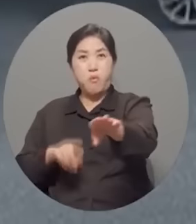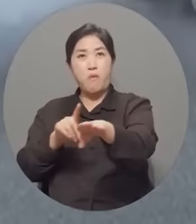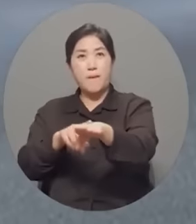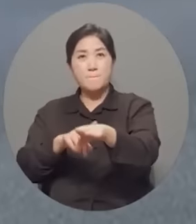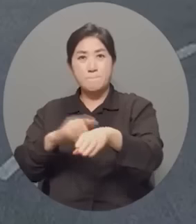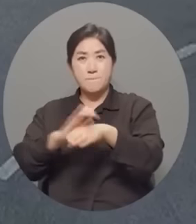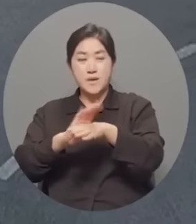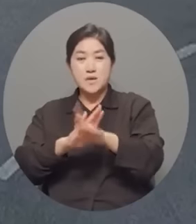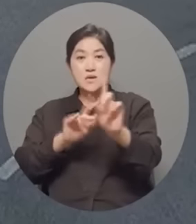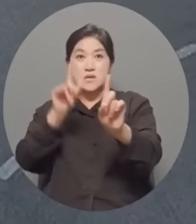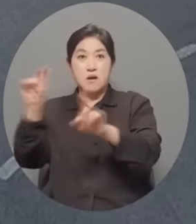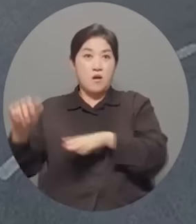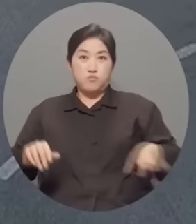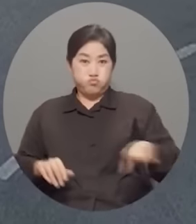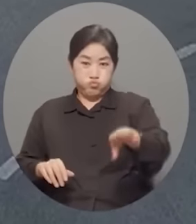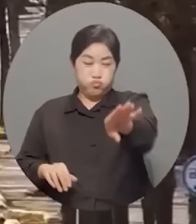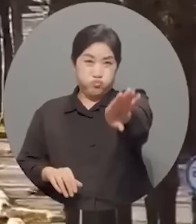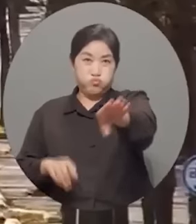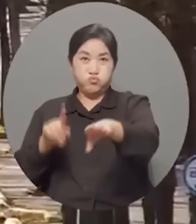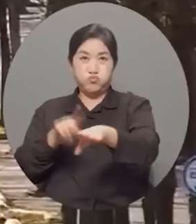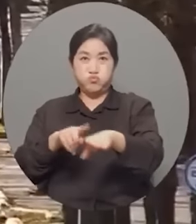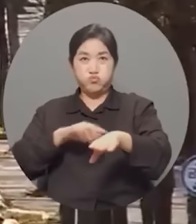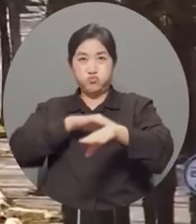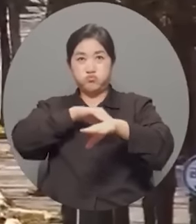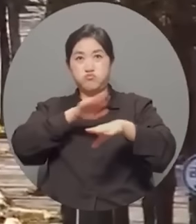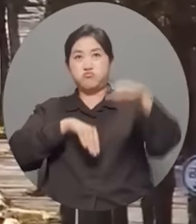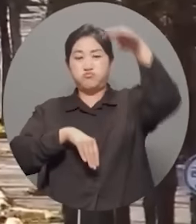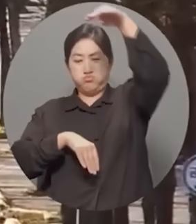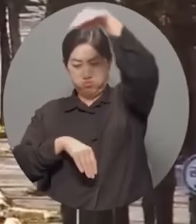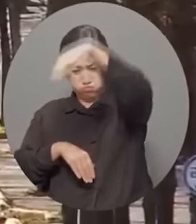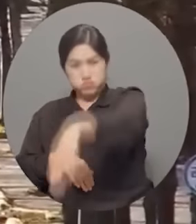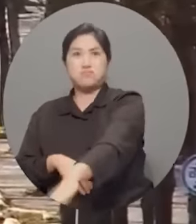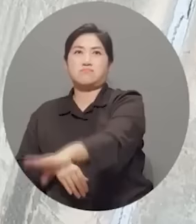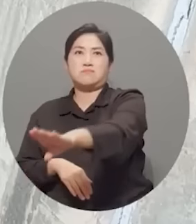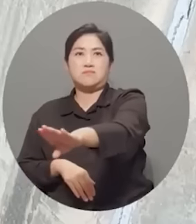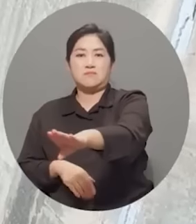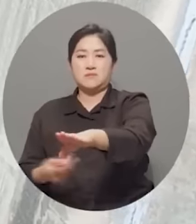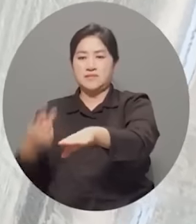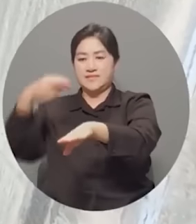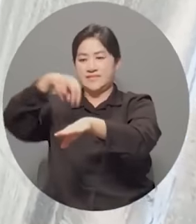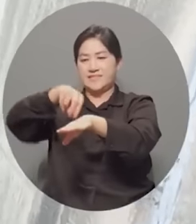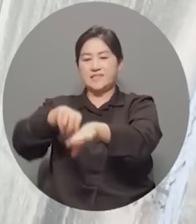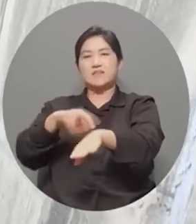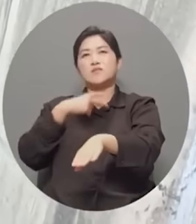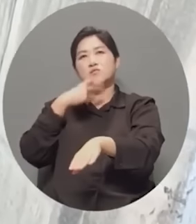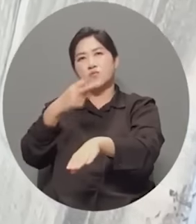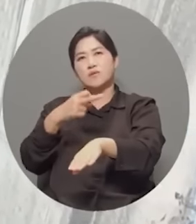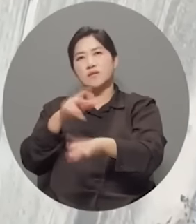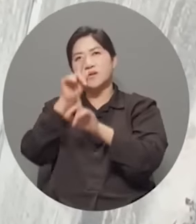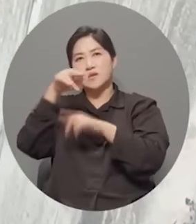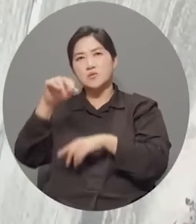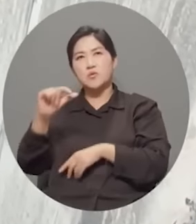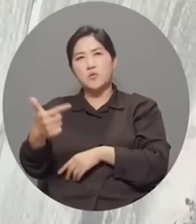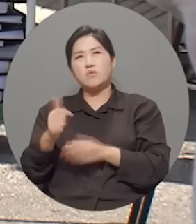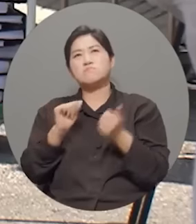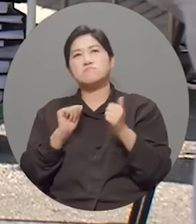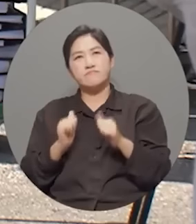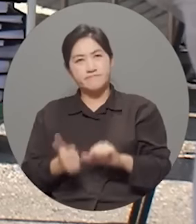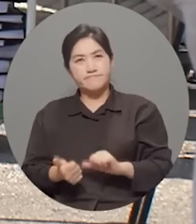무려 1km를 달린 뒤 차량은 굴다리 아래로 추락했고 뒷좌석에 타고 있던 12살 이도현 군은